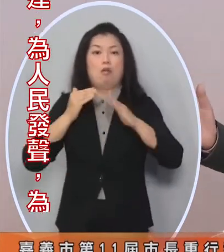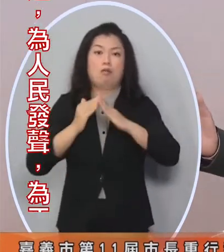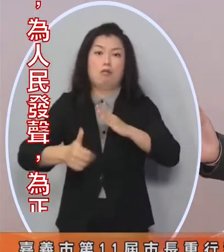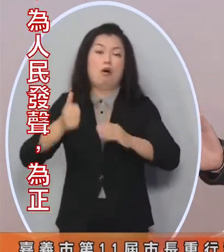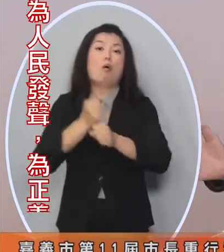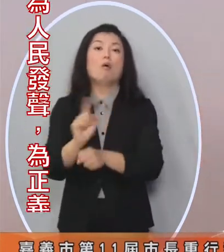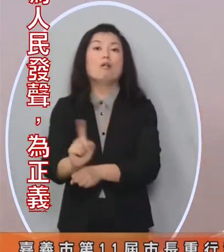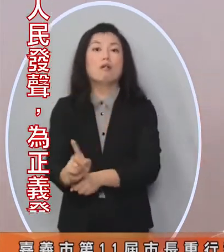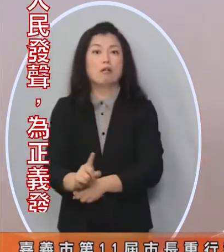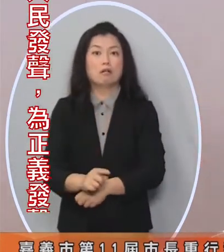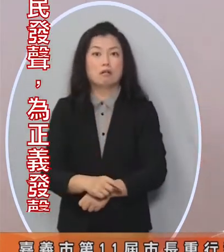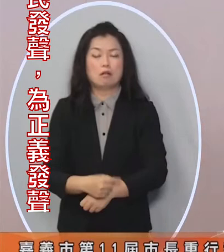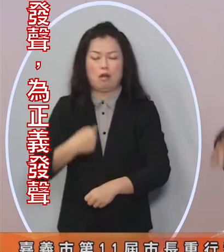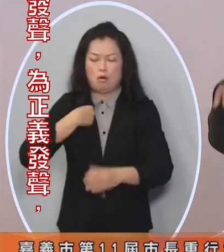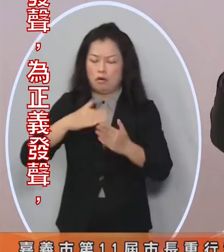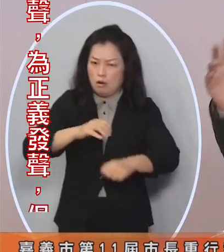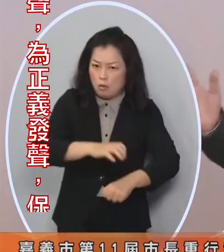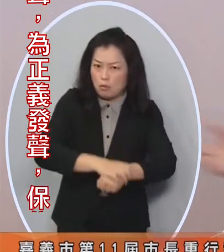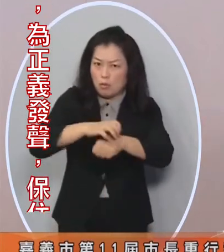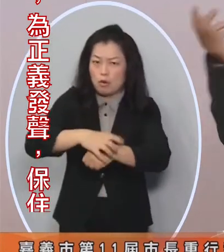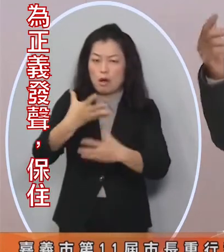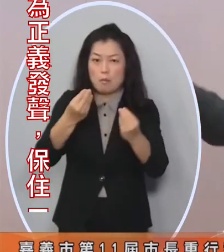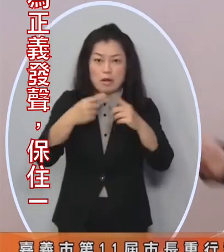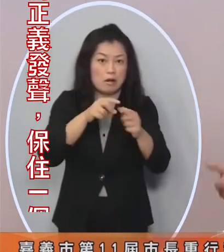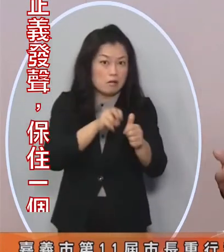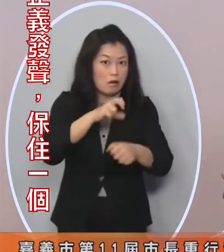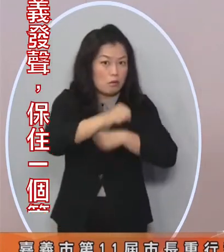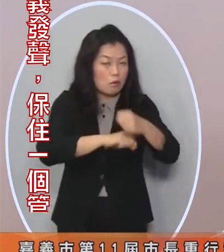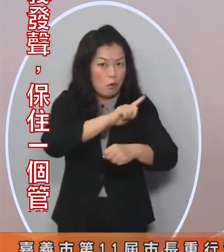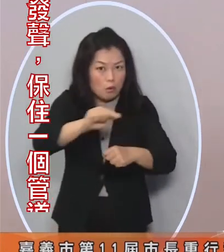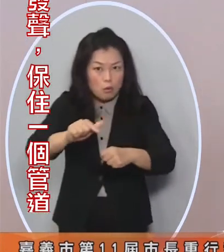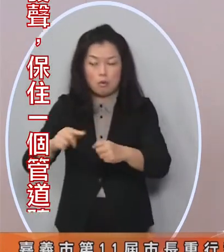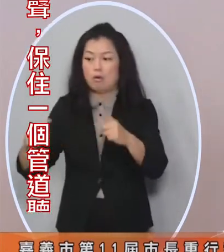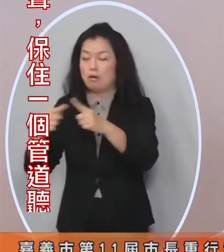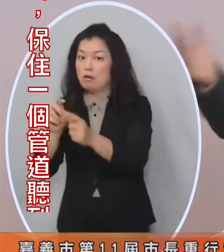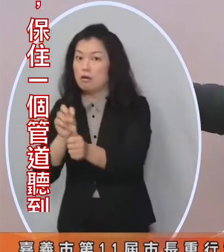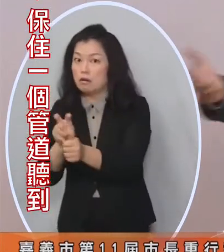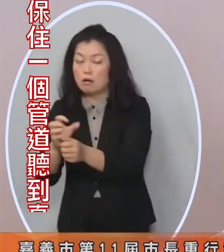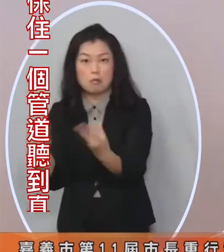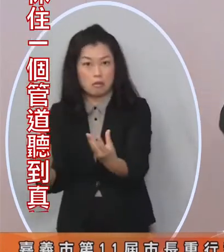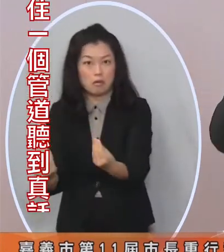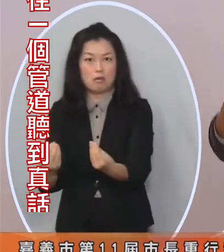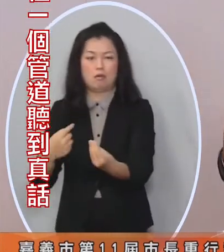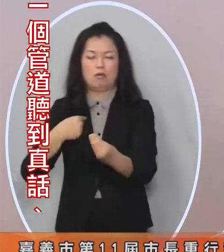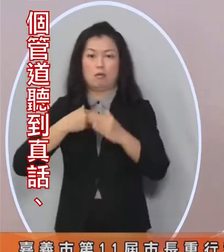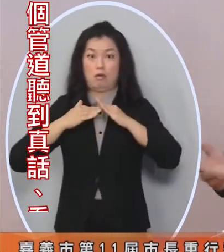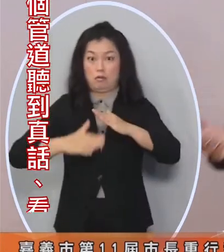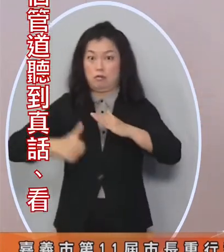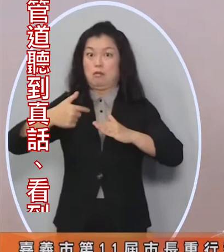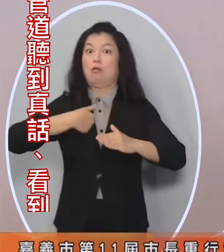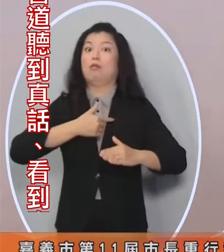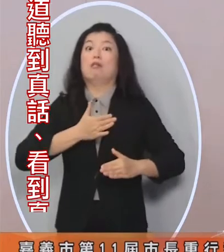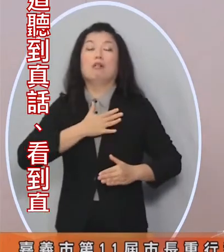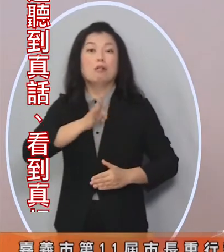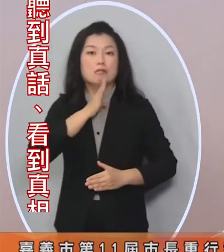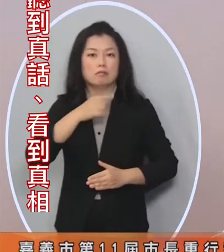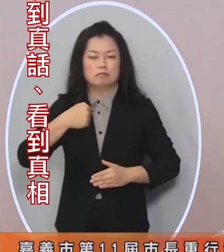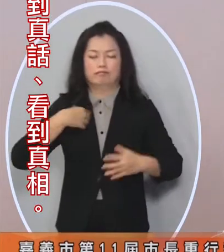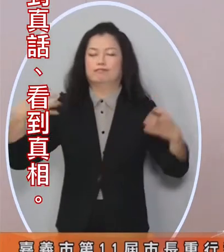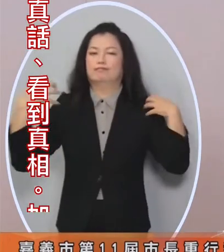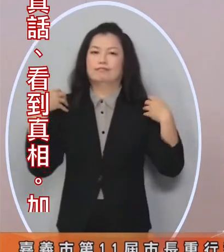这无人爱的动物，这无人爱的人，啊！你做市长，甲先个担，先个